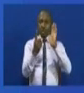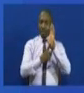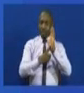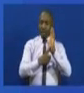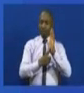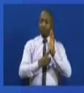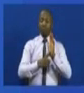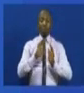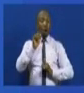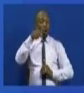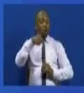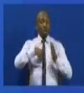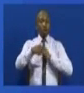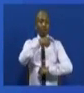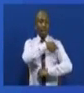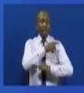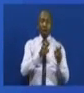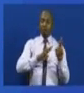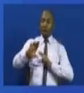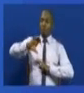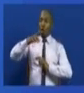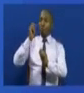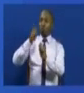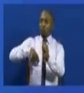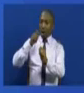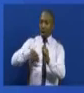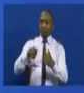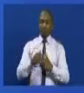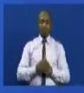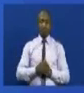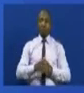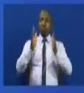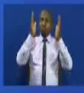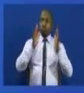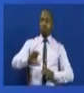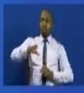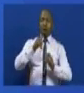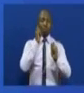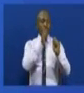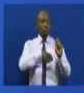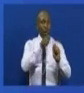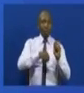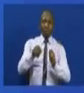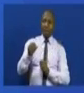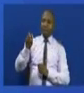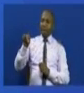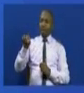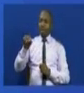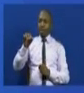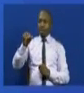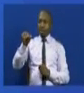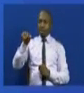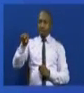hospitali ya rufaa ya mkoa wa Mtwara. Akitoa taarifa za kifo hicho, mkuu wa mkoa wa Mtwara Gelasius Biakanwa